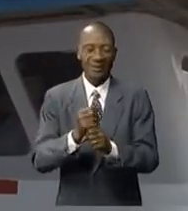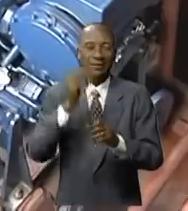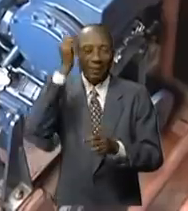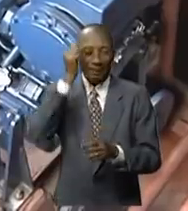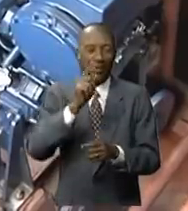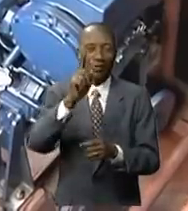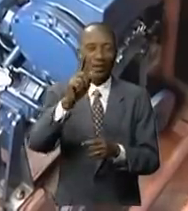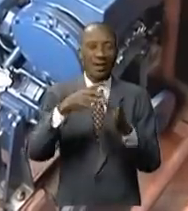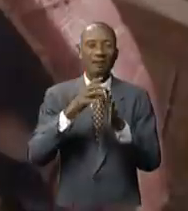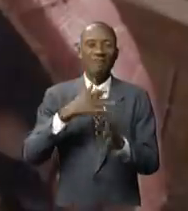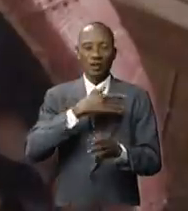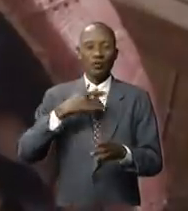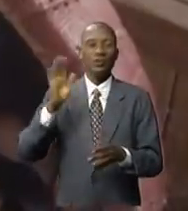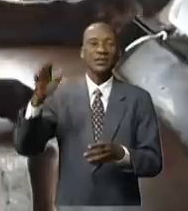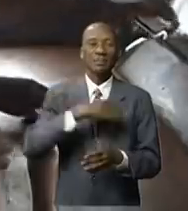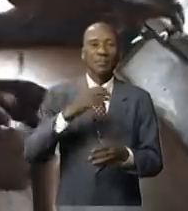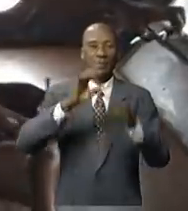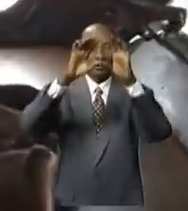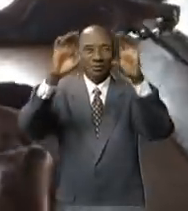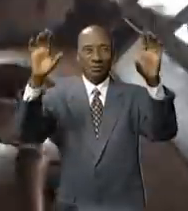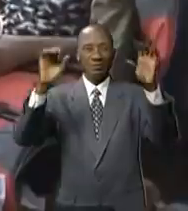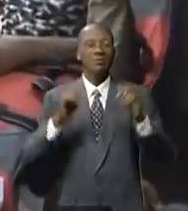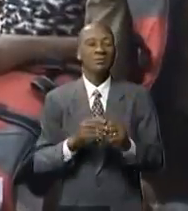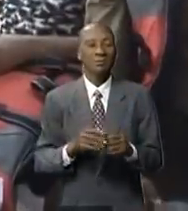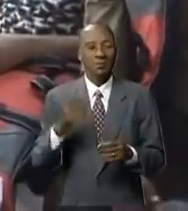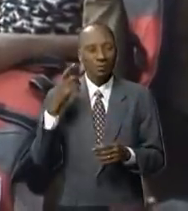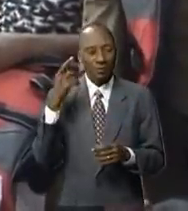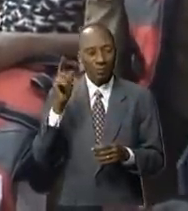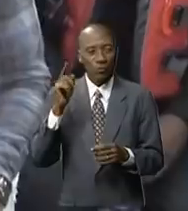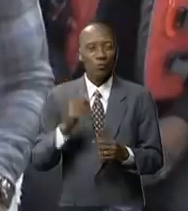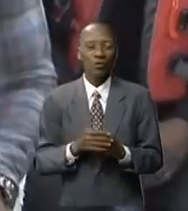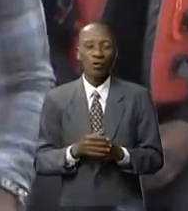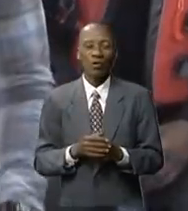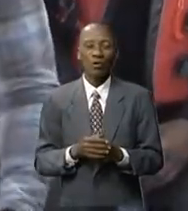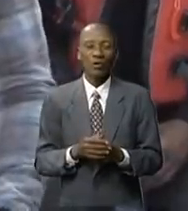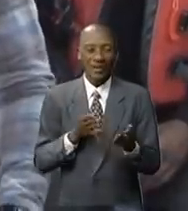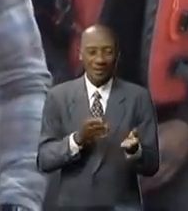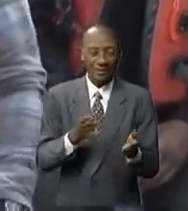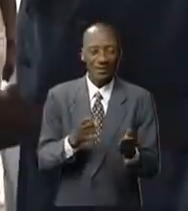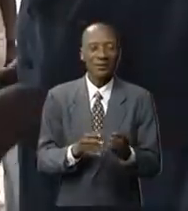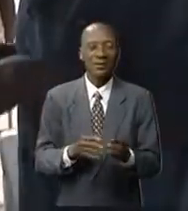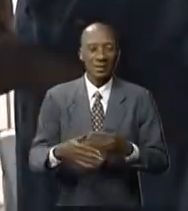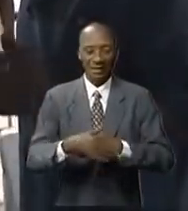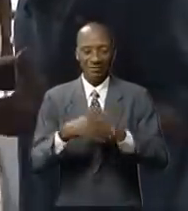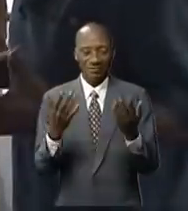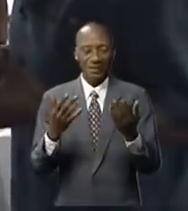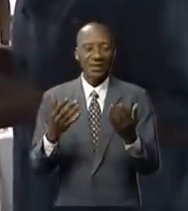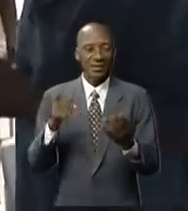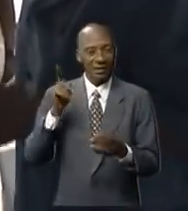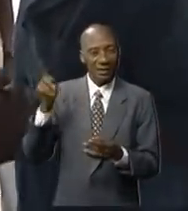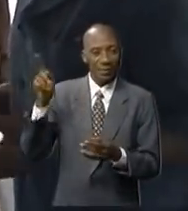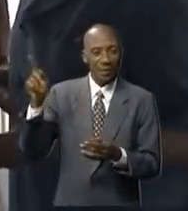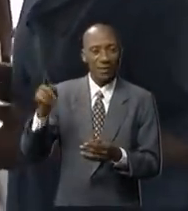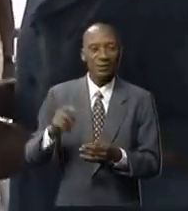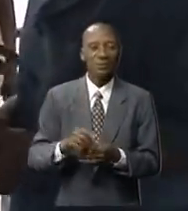député national voudrait par cet apport désengorger Lumumbaville et ses environs de Kinshasa vers Benadibele